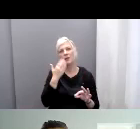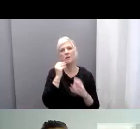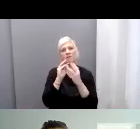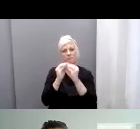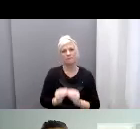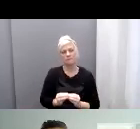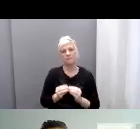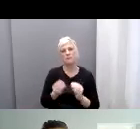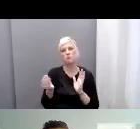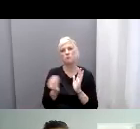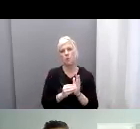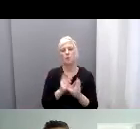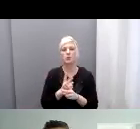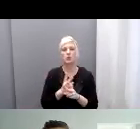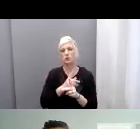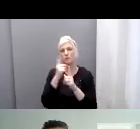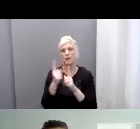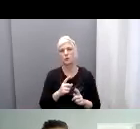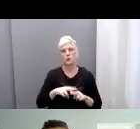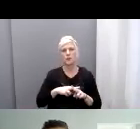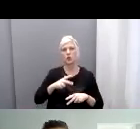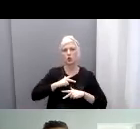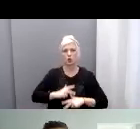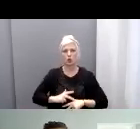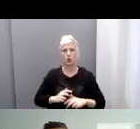att människor känner sig trygga, men samtidigt att